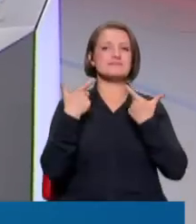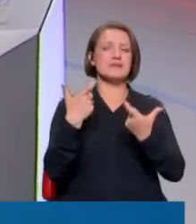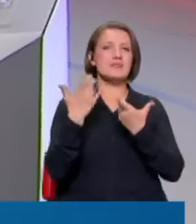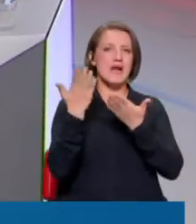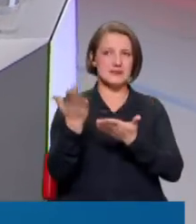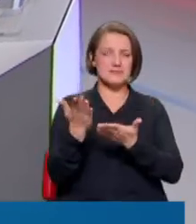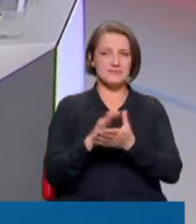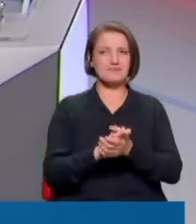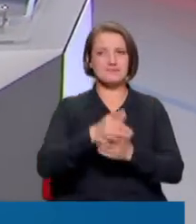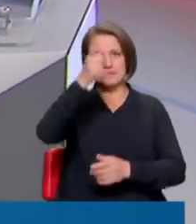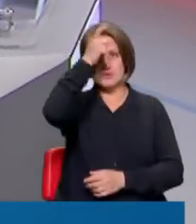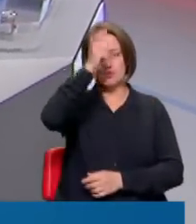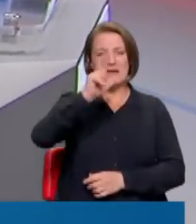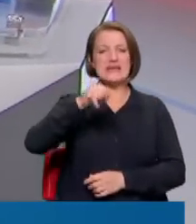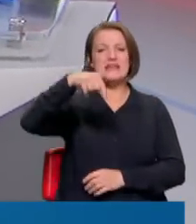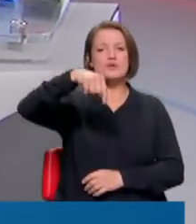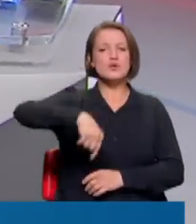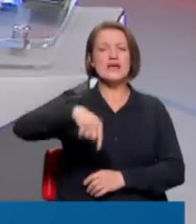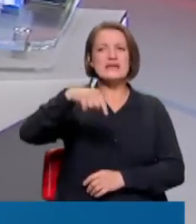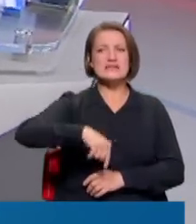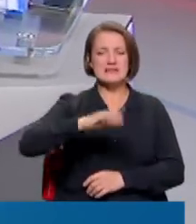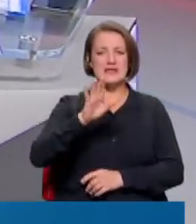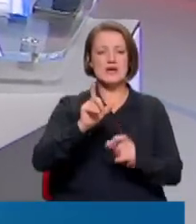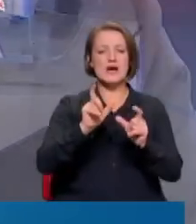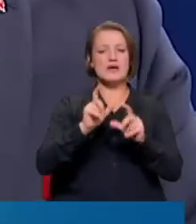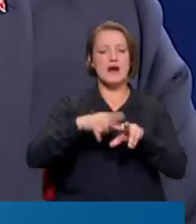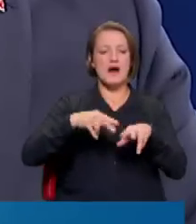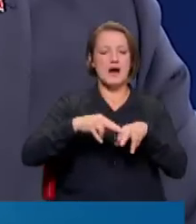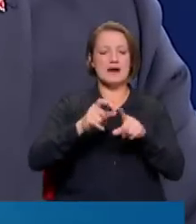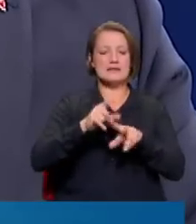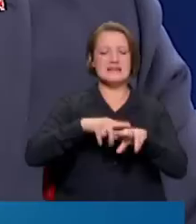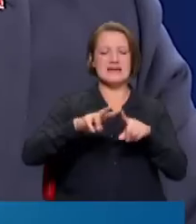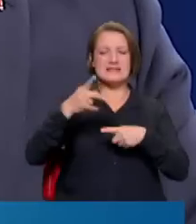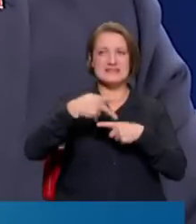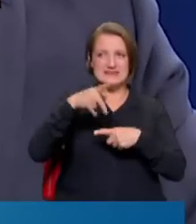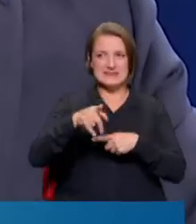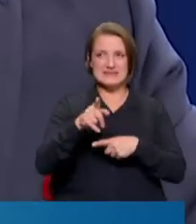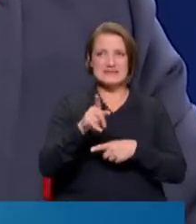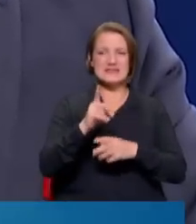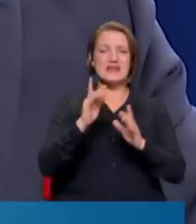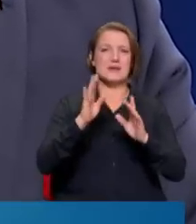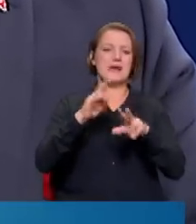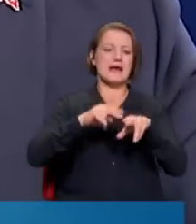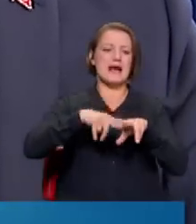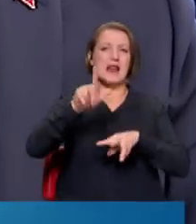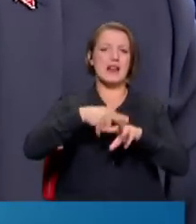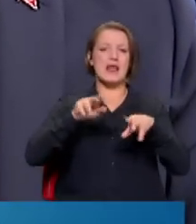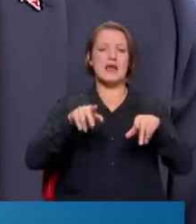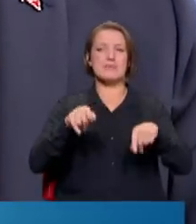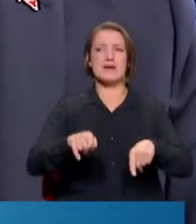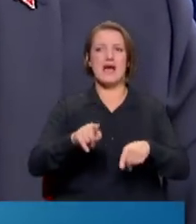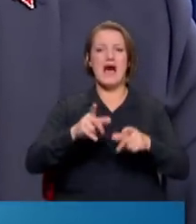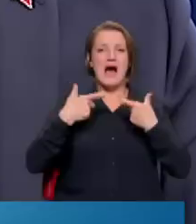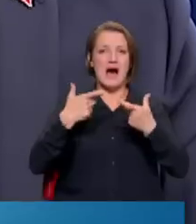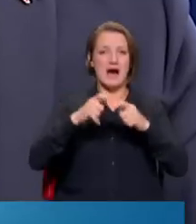Tabii e Türkiye'nin güneyinde ve Doğu Akdeniz'de stratejik ve jeopolitik bir kalesidir Türkiye'nin Hatay